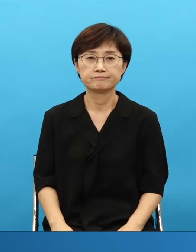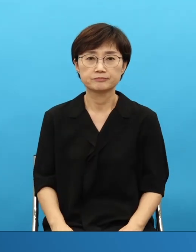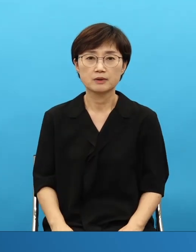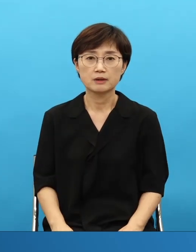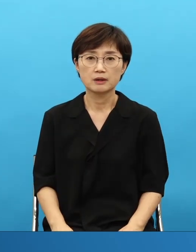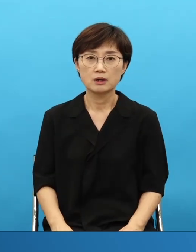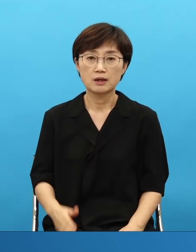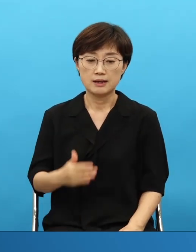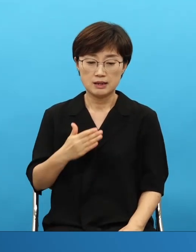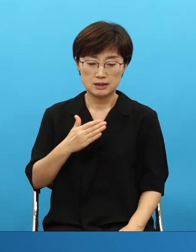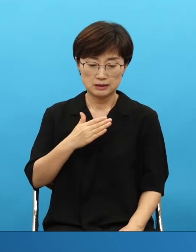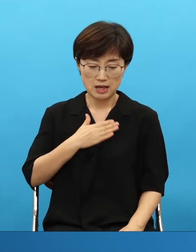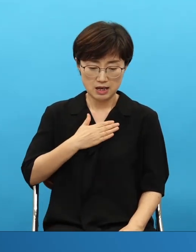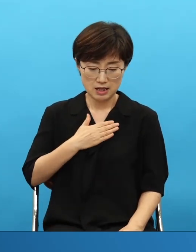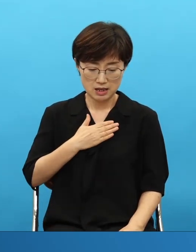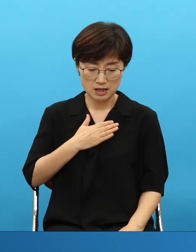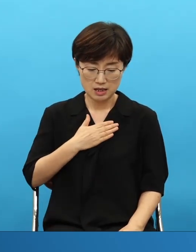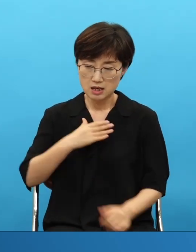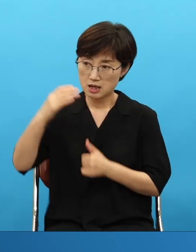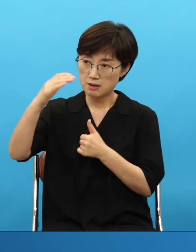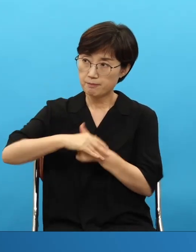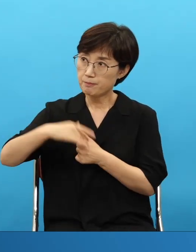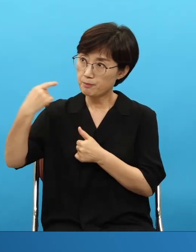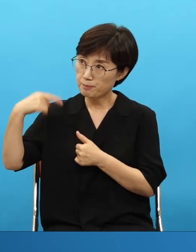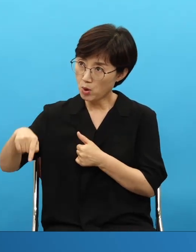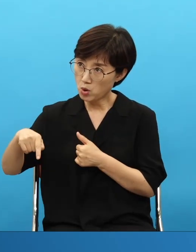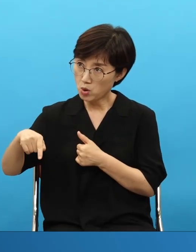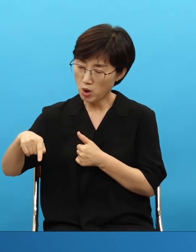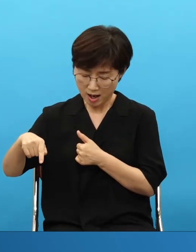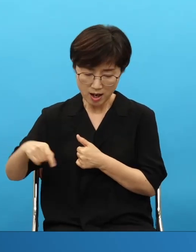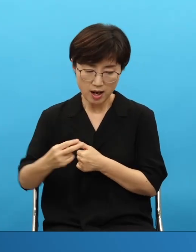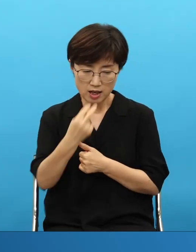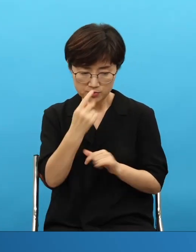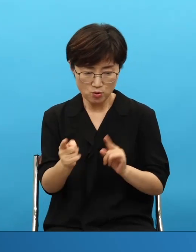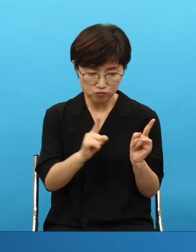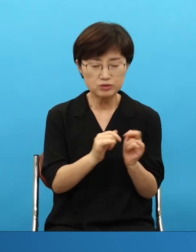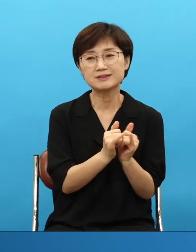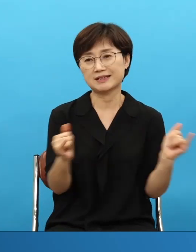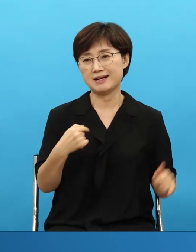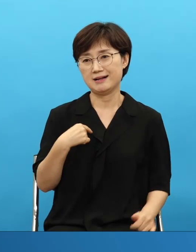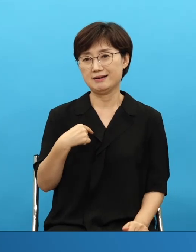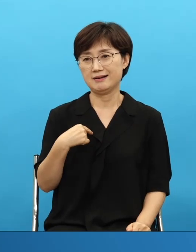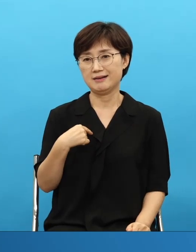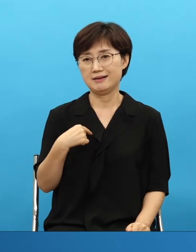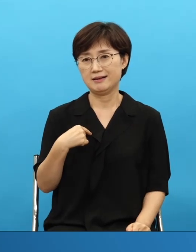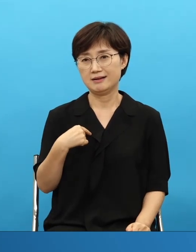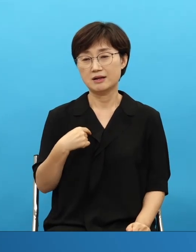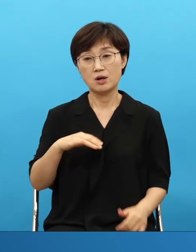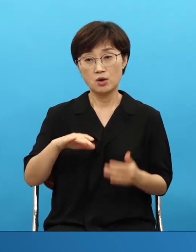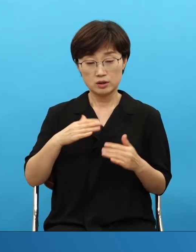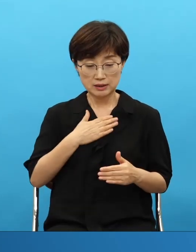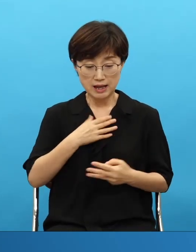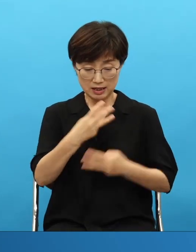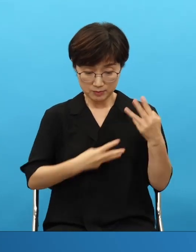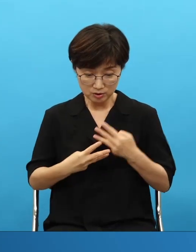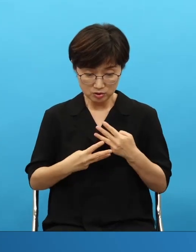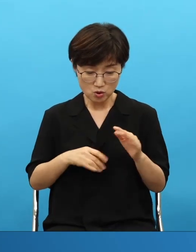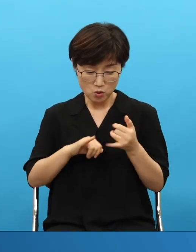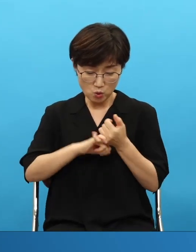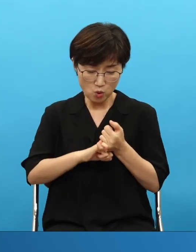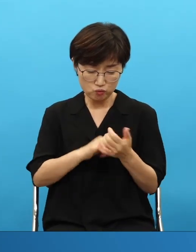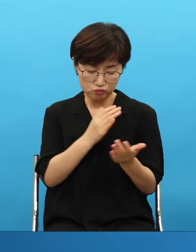살리는 자로 보냅니다. 今天派遣大家。어디 가든 일곱 개 하세요.